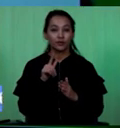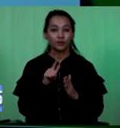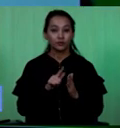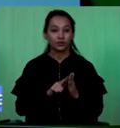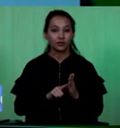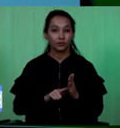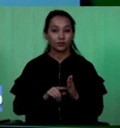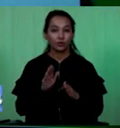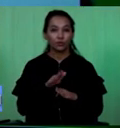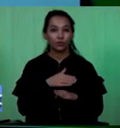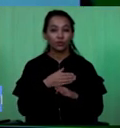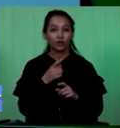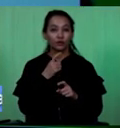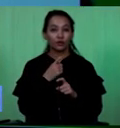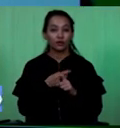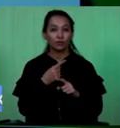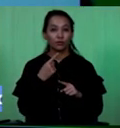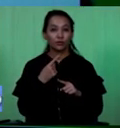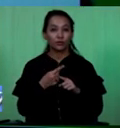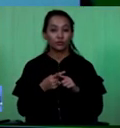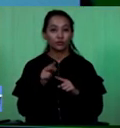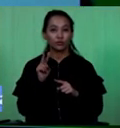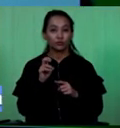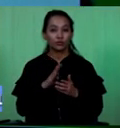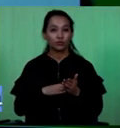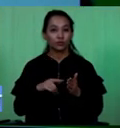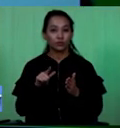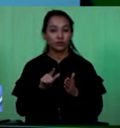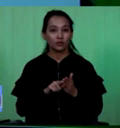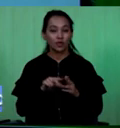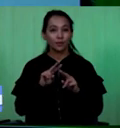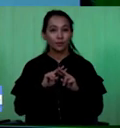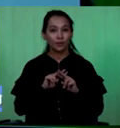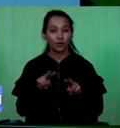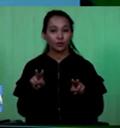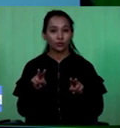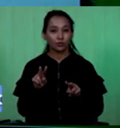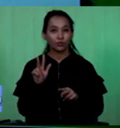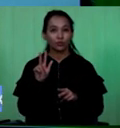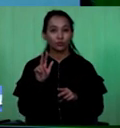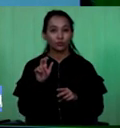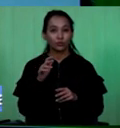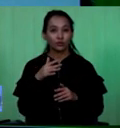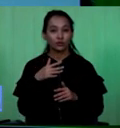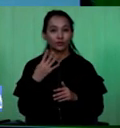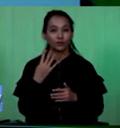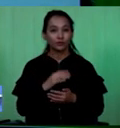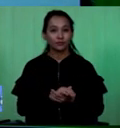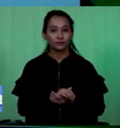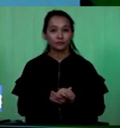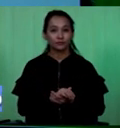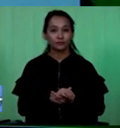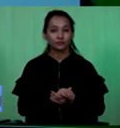570 bo'lu x qo'shu 297 barobar 354.